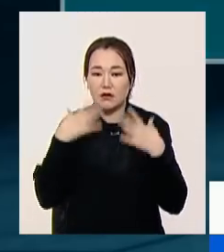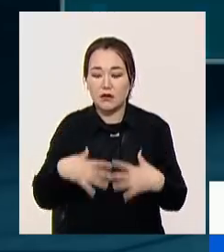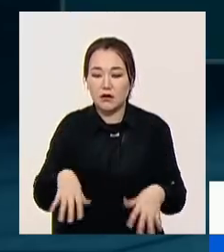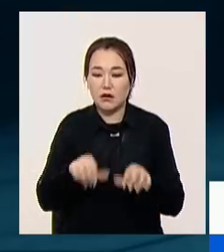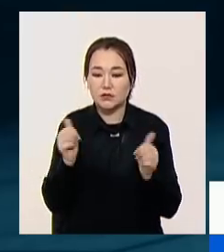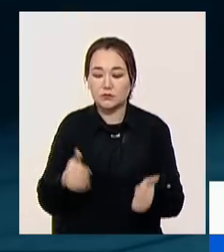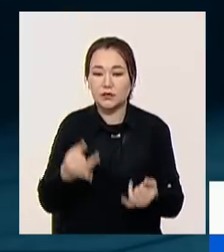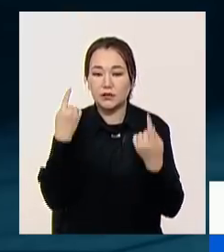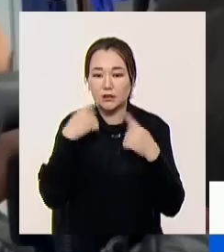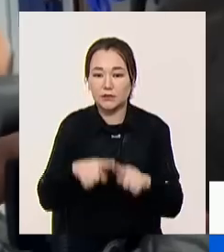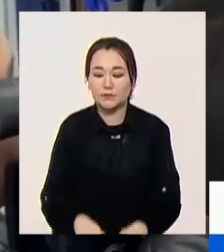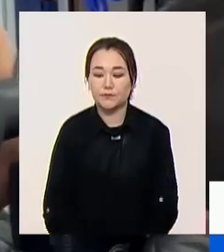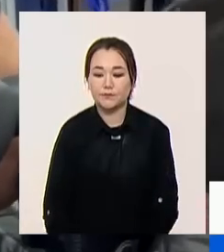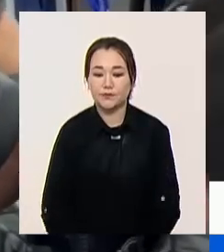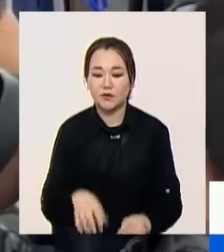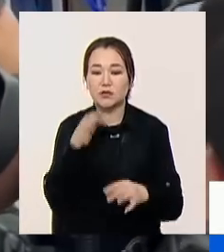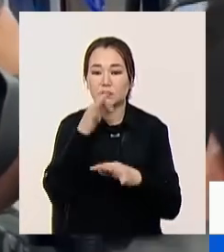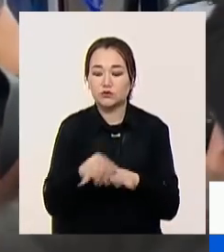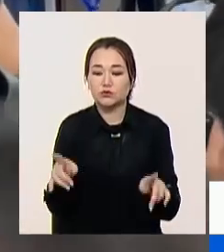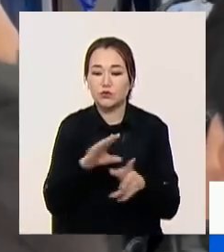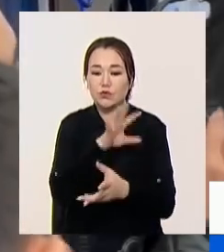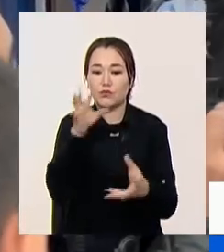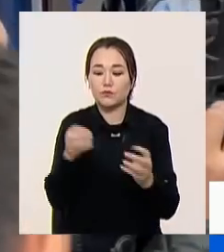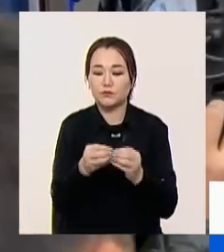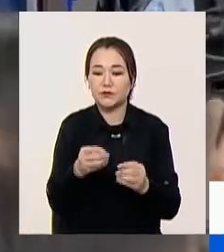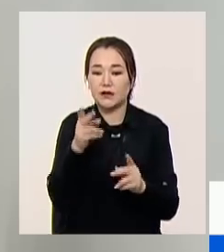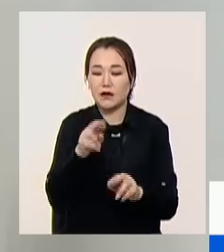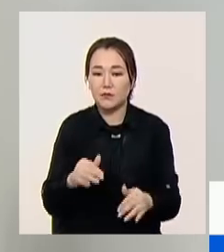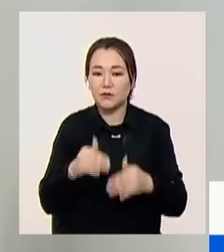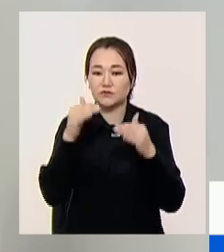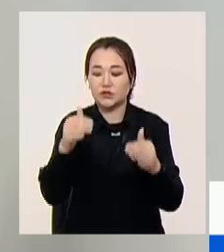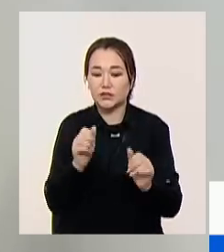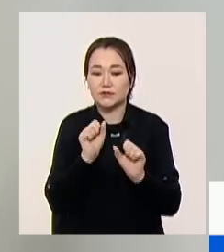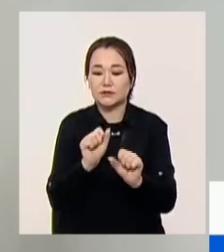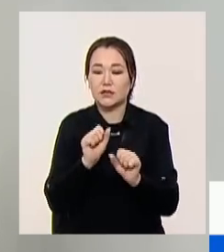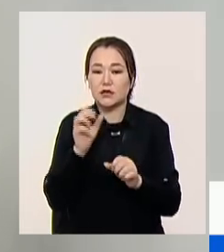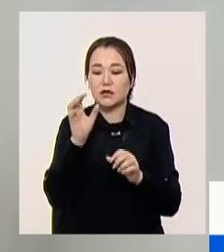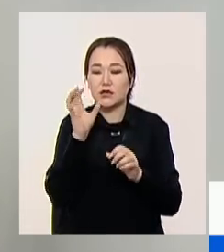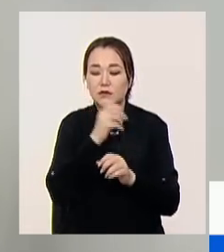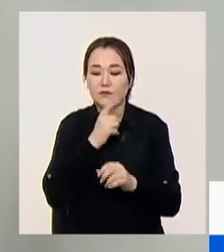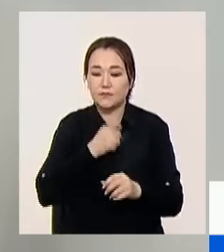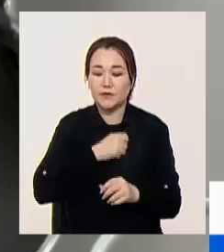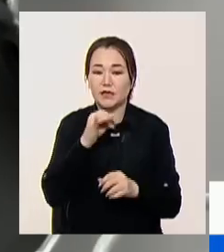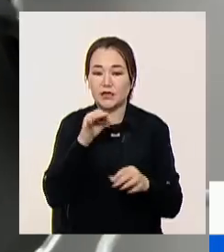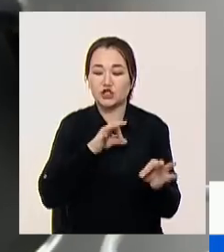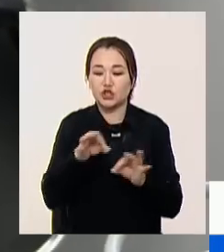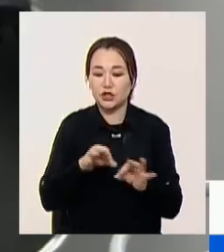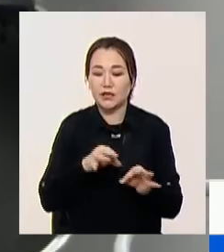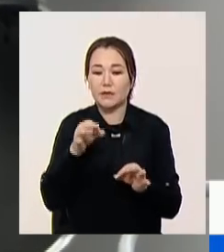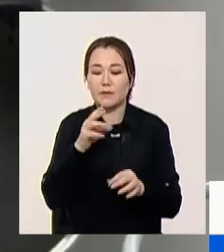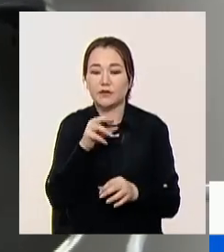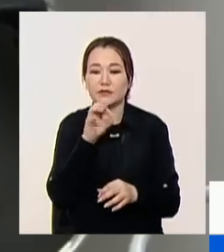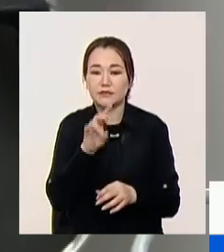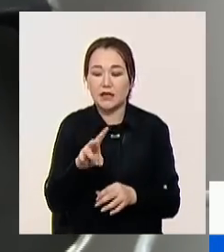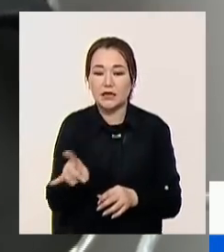и оборудование. Отмечается, что комплекс возведен для повышения обороноспособности страны и инженерно-технического потенциала